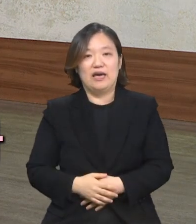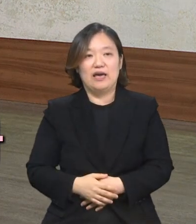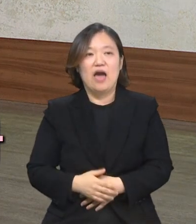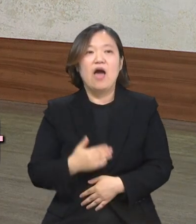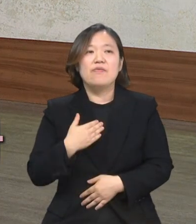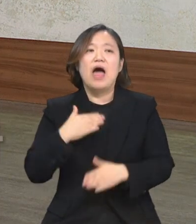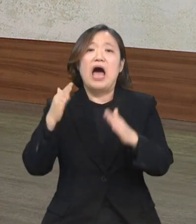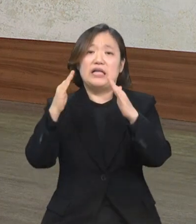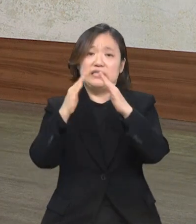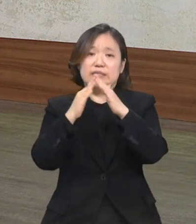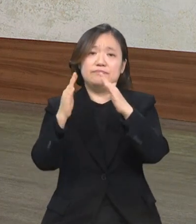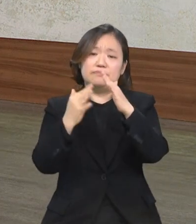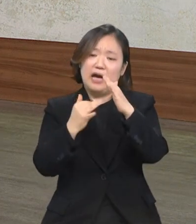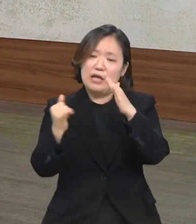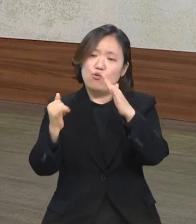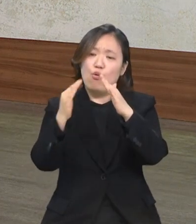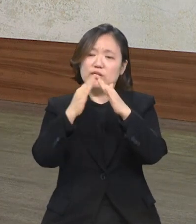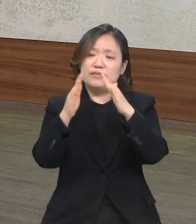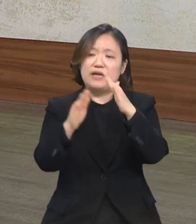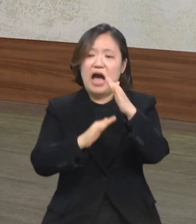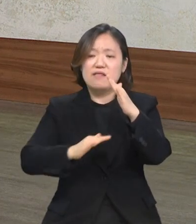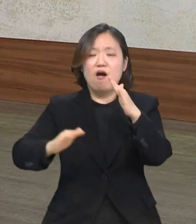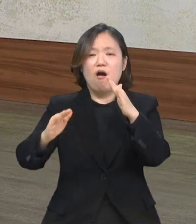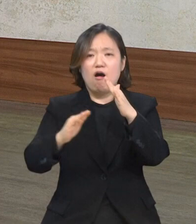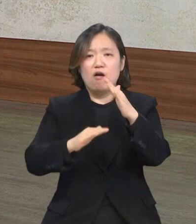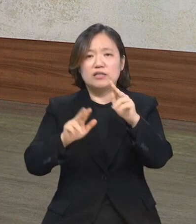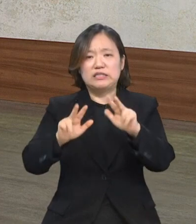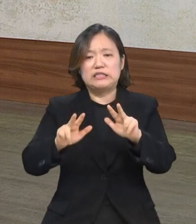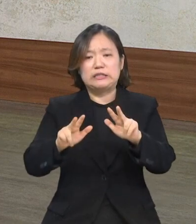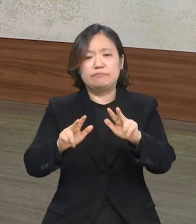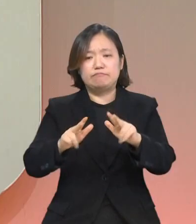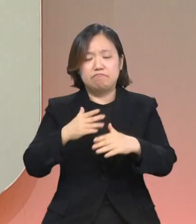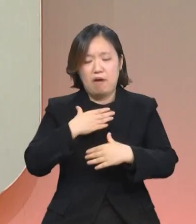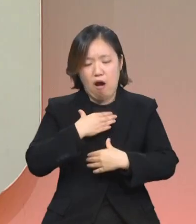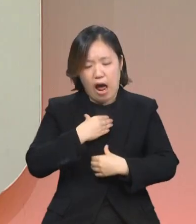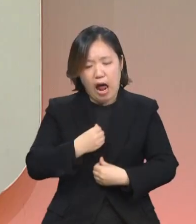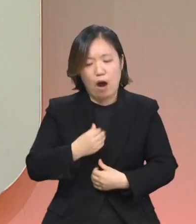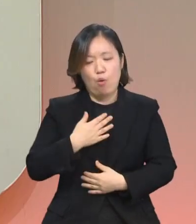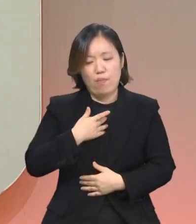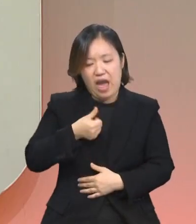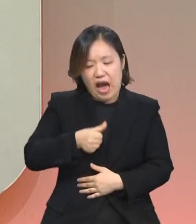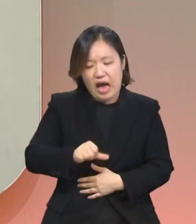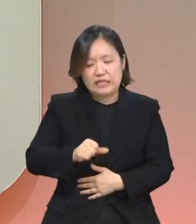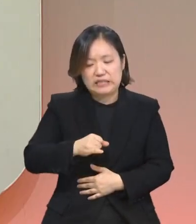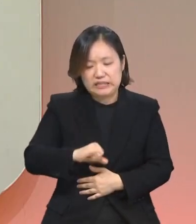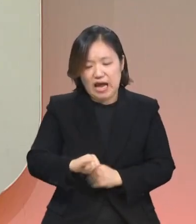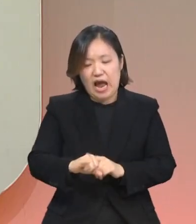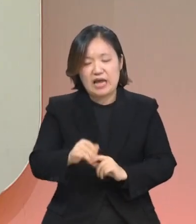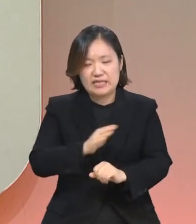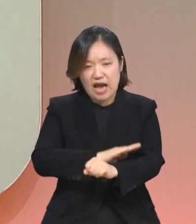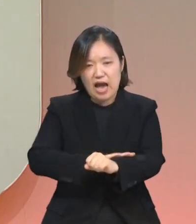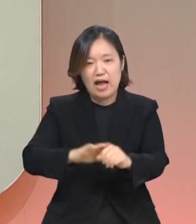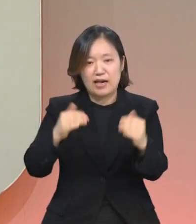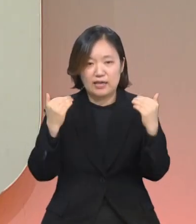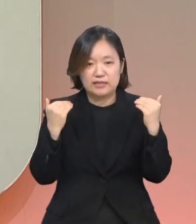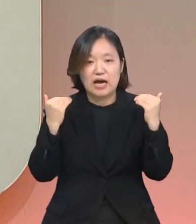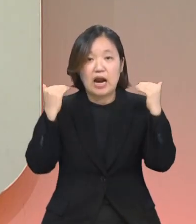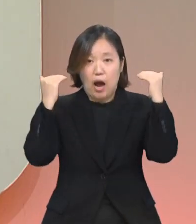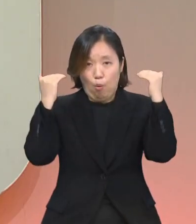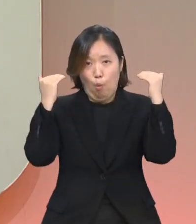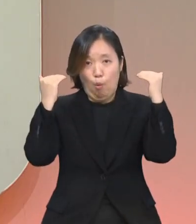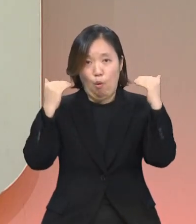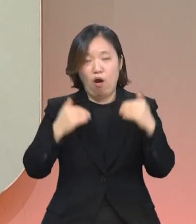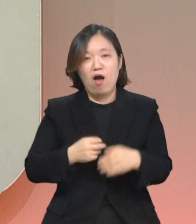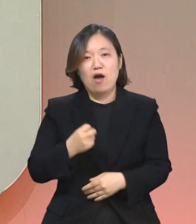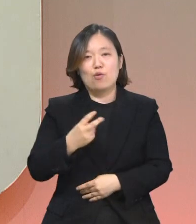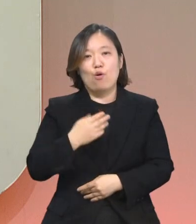우리 집이 이만큼 편안하고 우리 애들이 다 이만큼 잘 크고 다